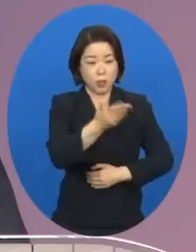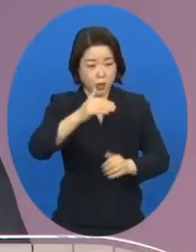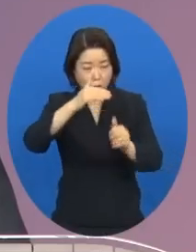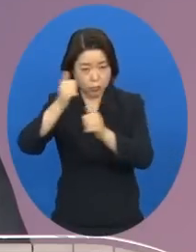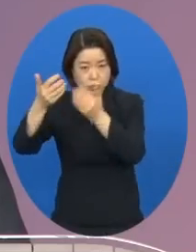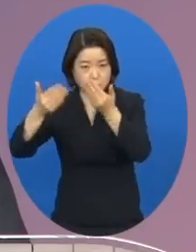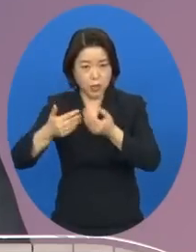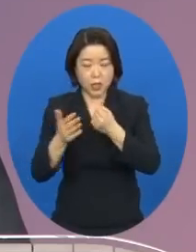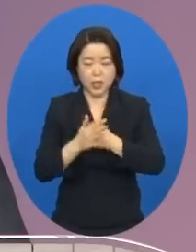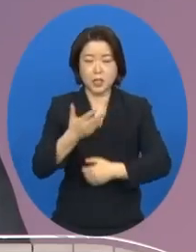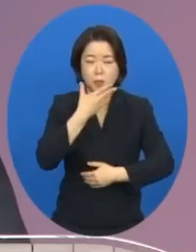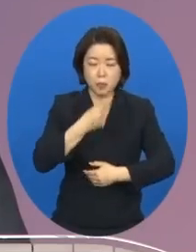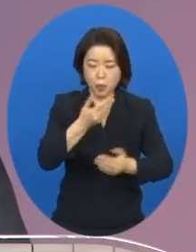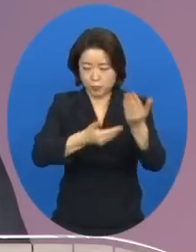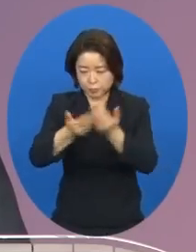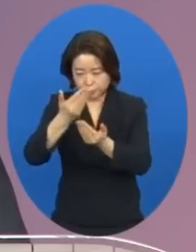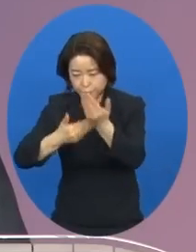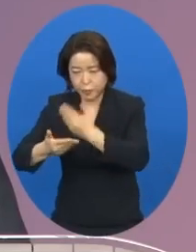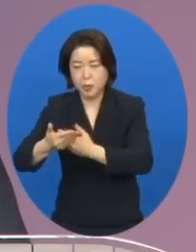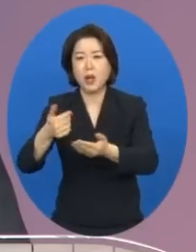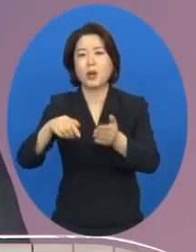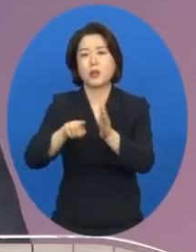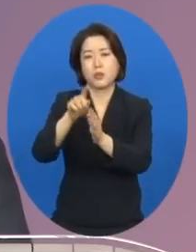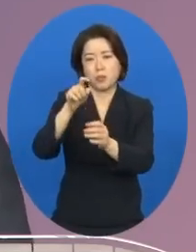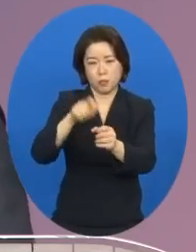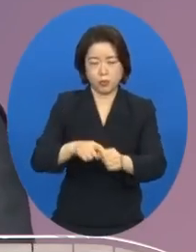이는 복을 이어받게 하려 하심이라.